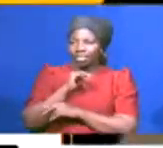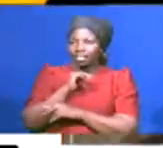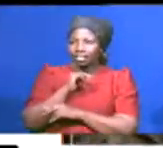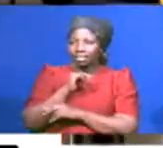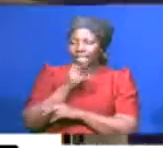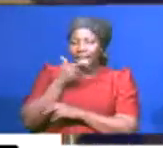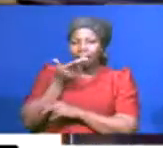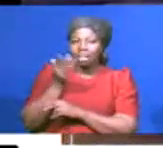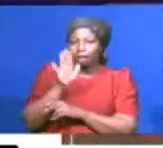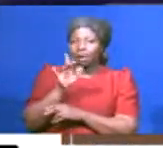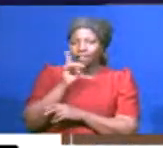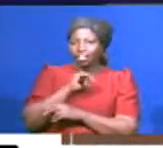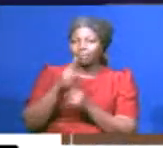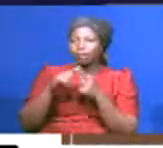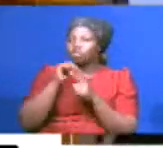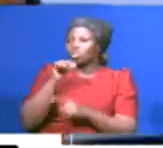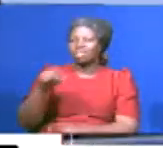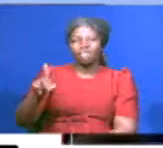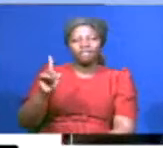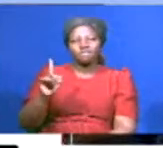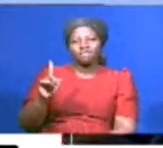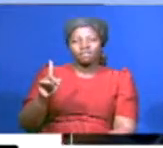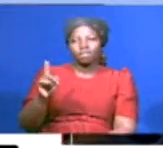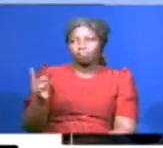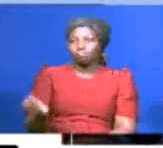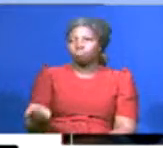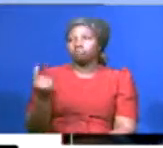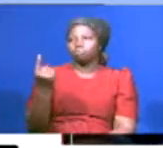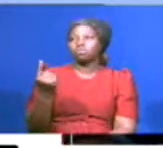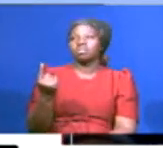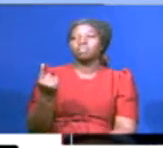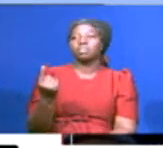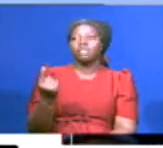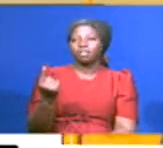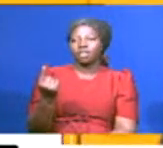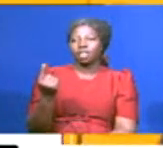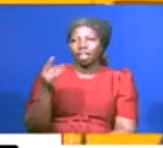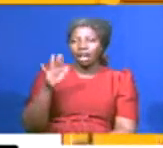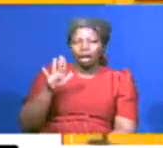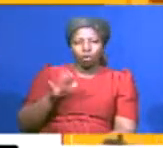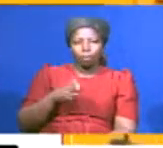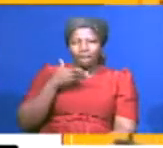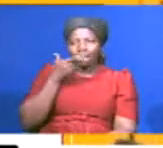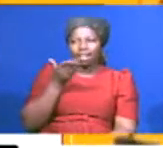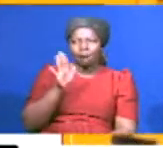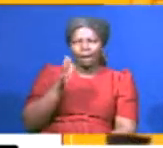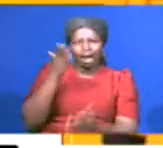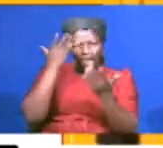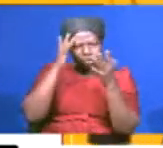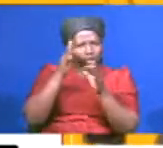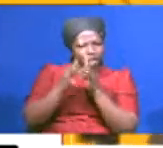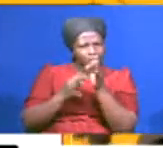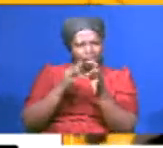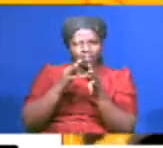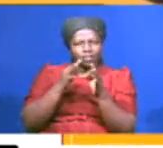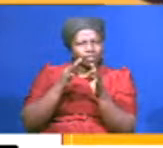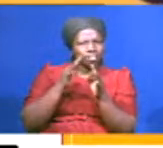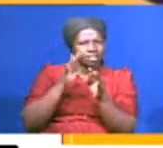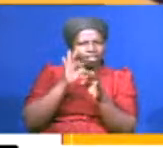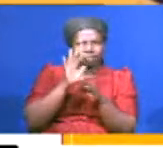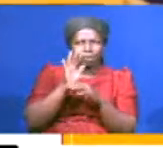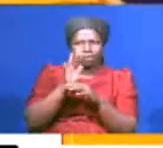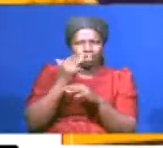Amejibu, lakini sio yeye. Imetokea tu. Ni mwanamke anayemsikia kama kwa simu yako kuna, iko kwa simu yako lazima iko. Iko katika